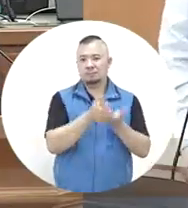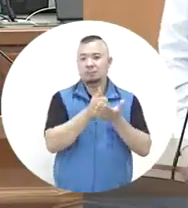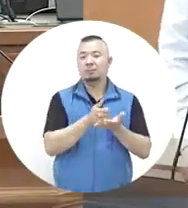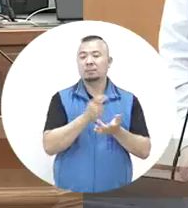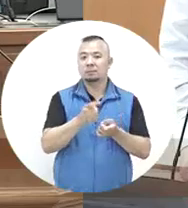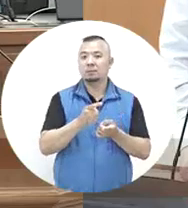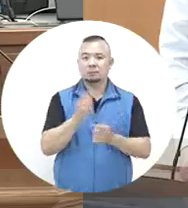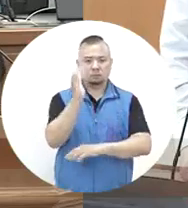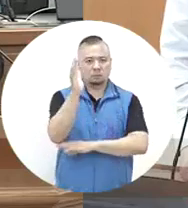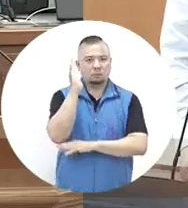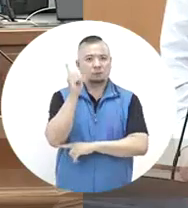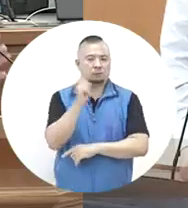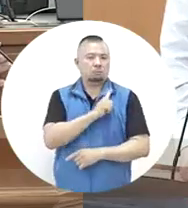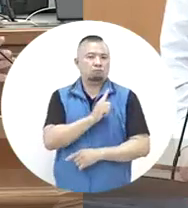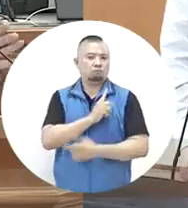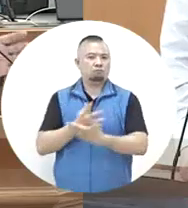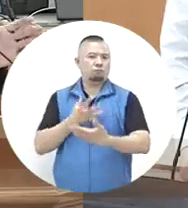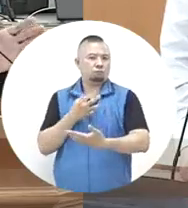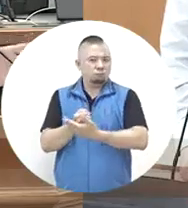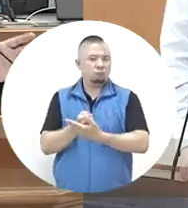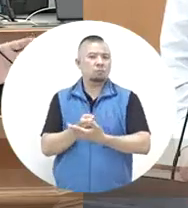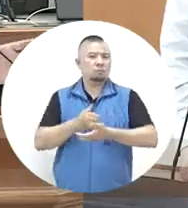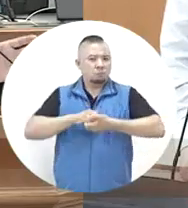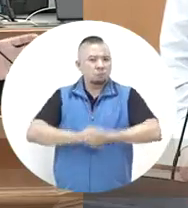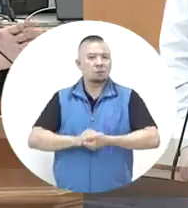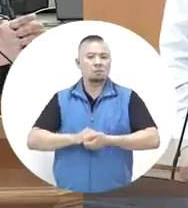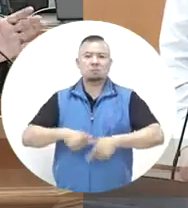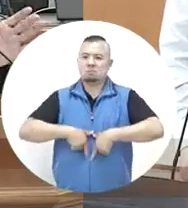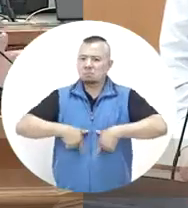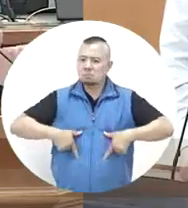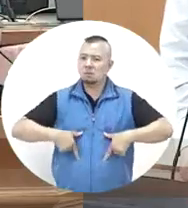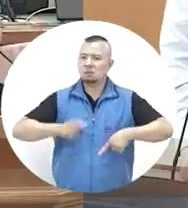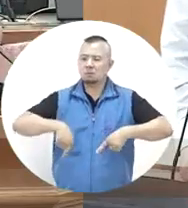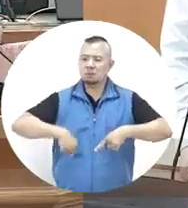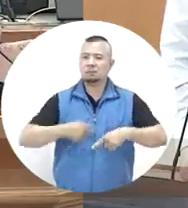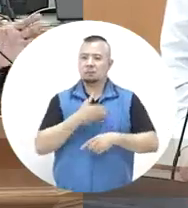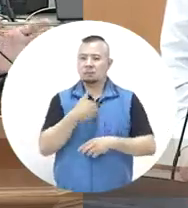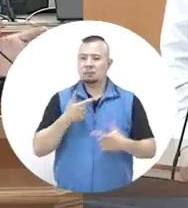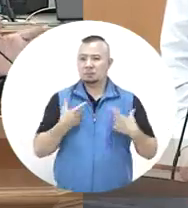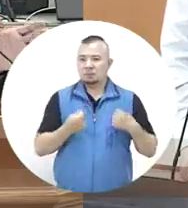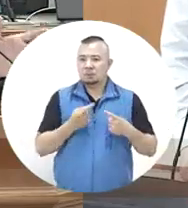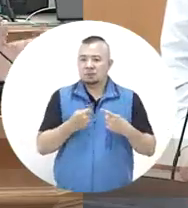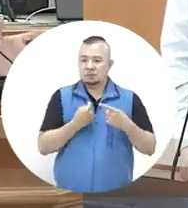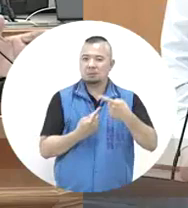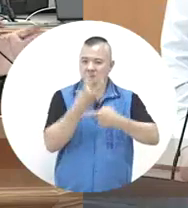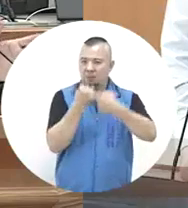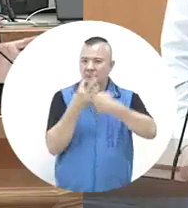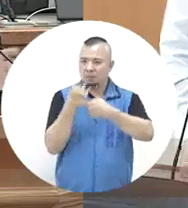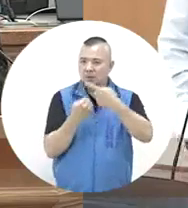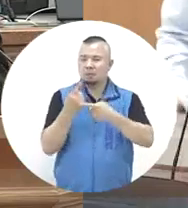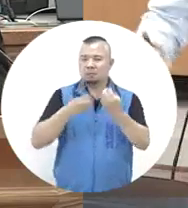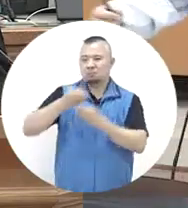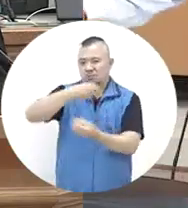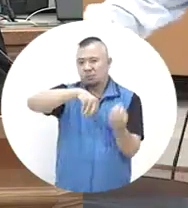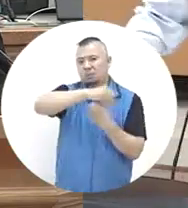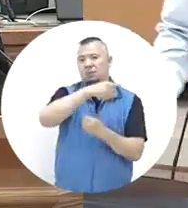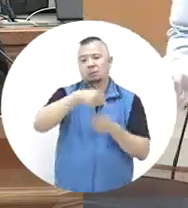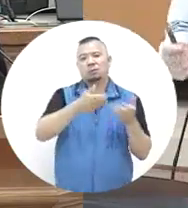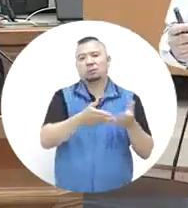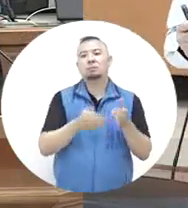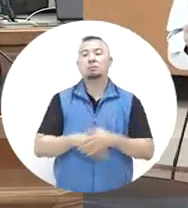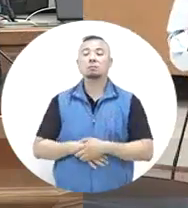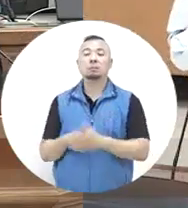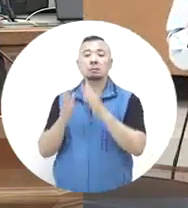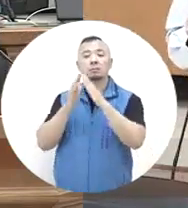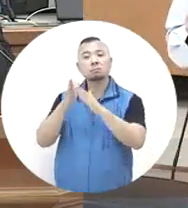力来好好的想把你能源的配比做好调整，这才是最重要的一件事。 市长，那我可以这样